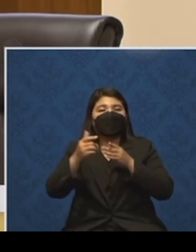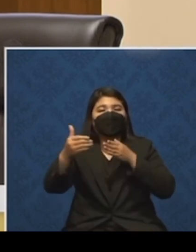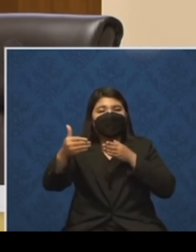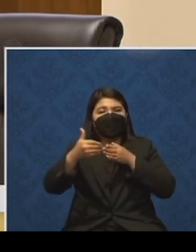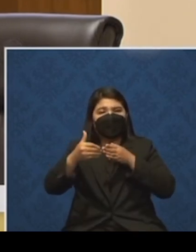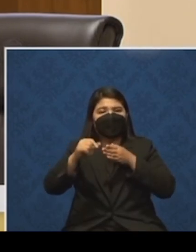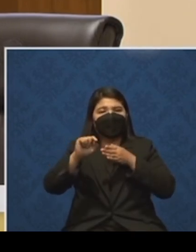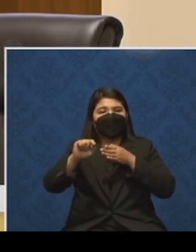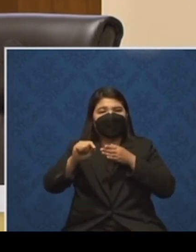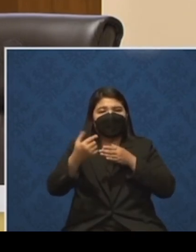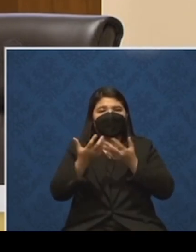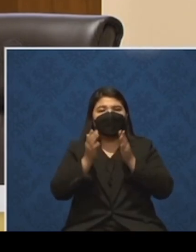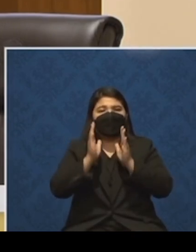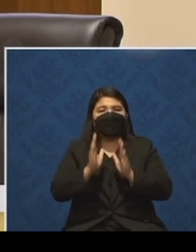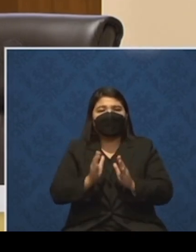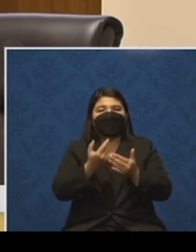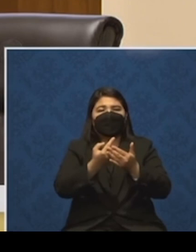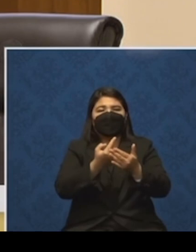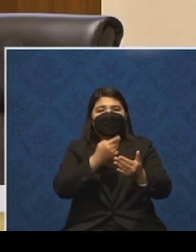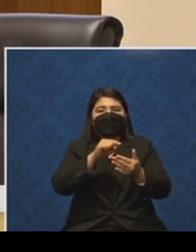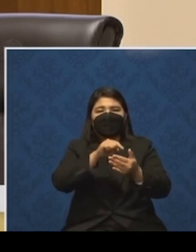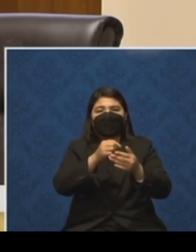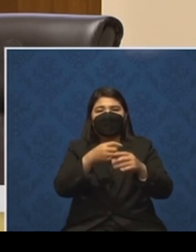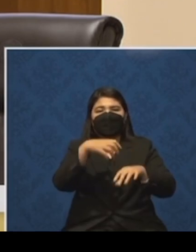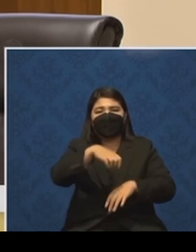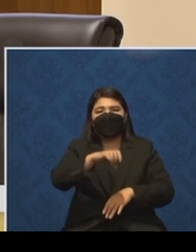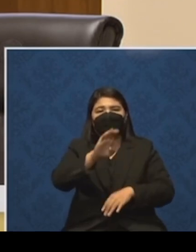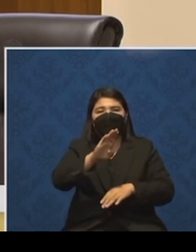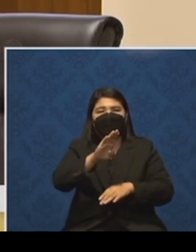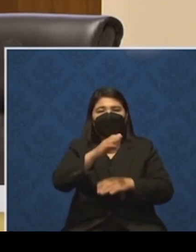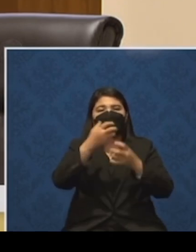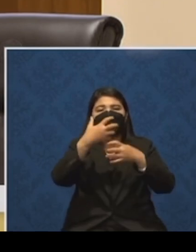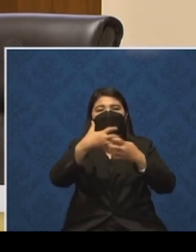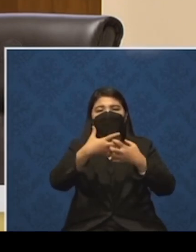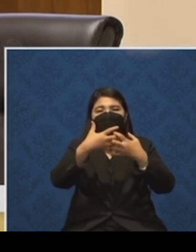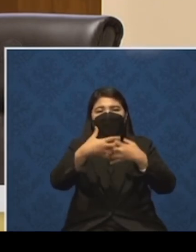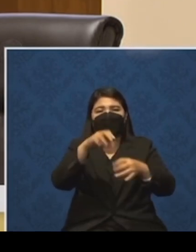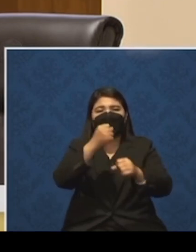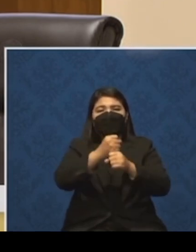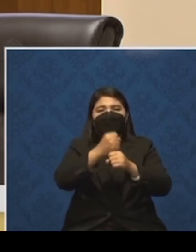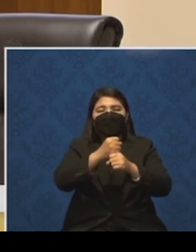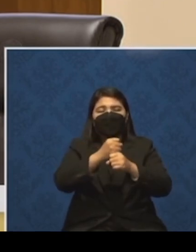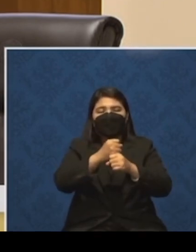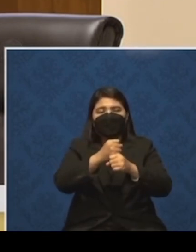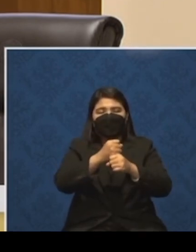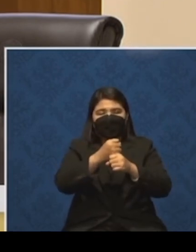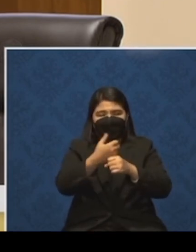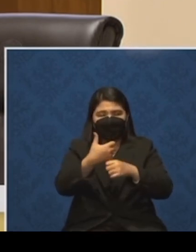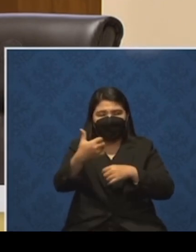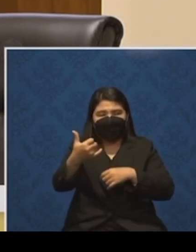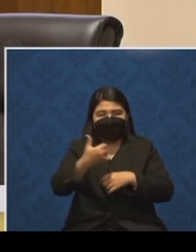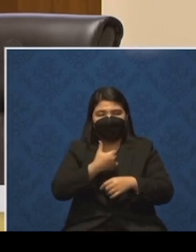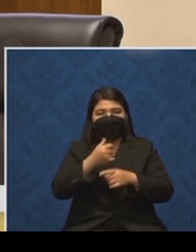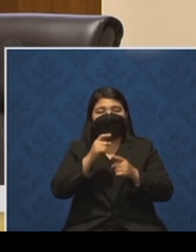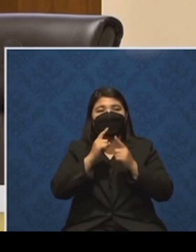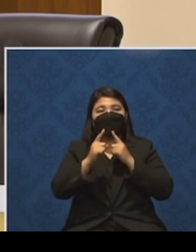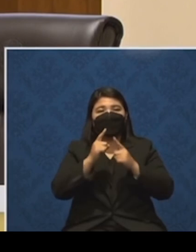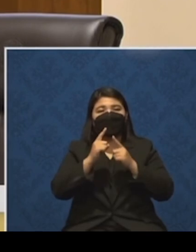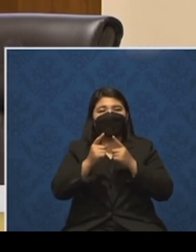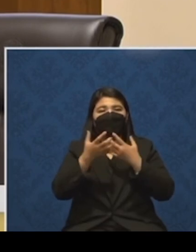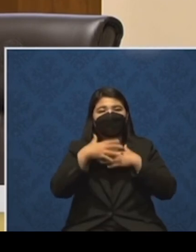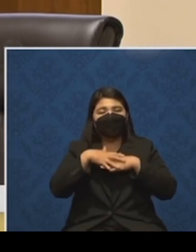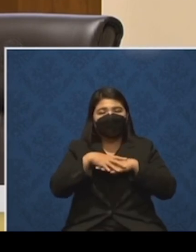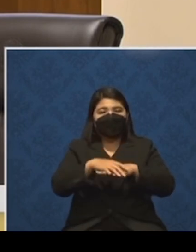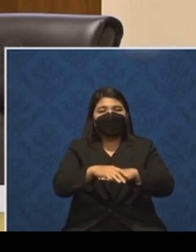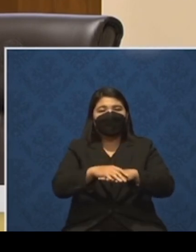นหรือว่าเจ้าของบริษัทผู้ผลิตนั้นได้มาร่วมในการที่จะให้ข้อหาท